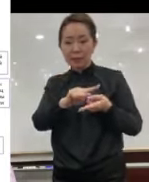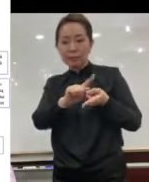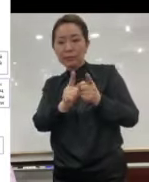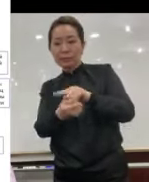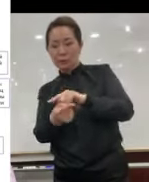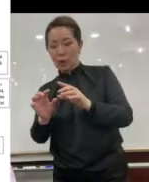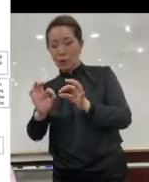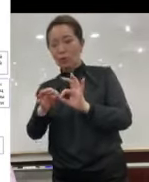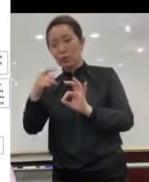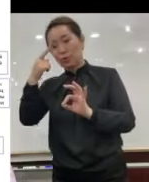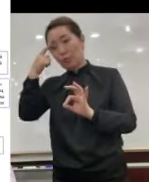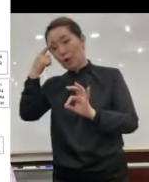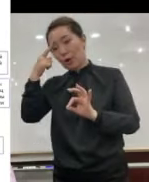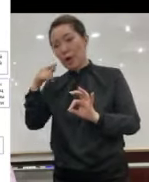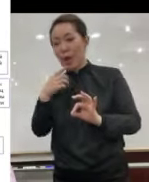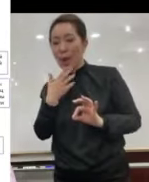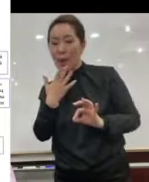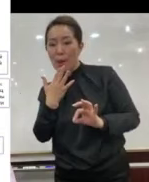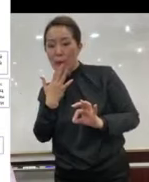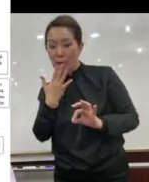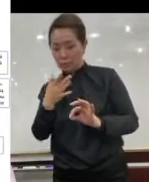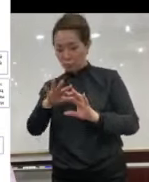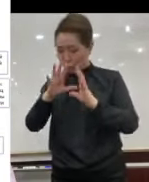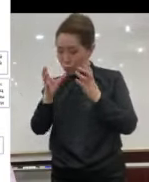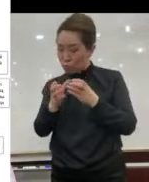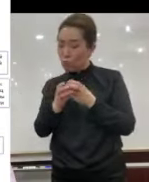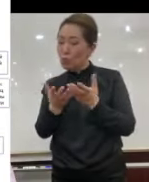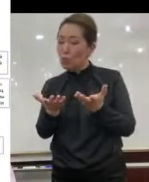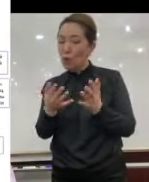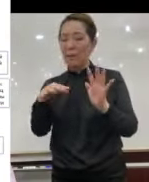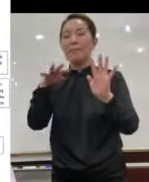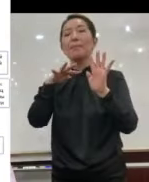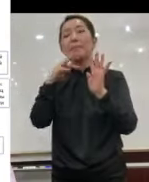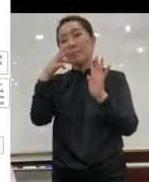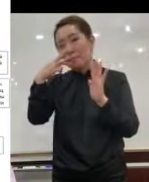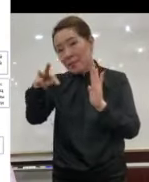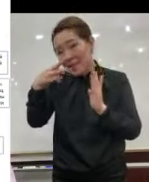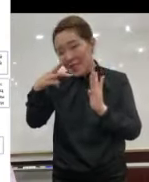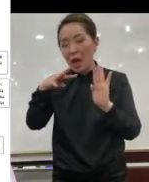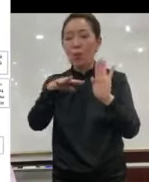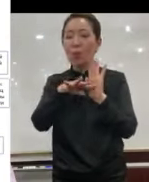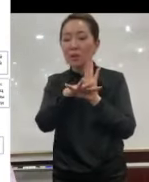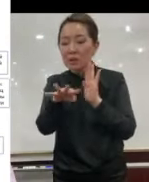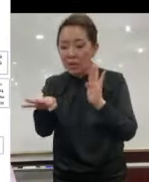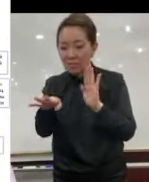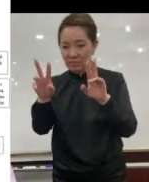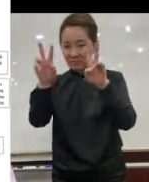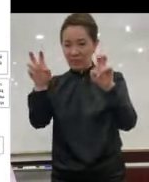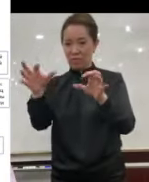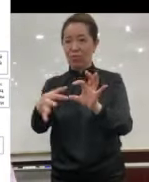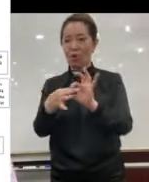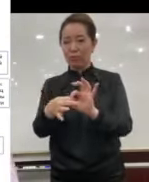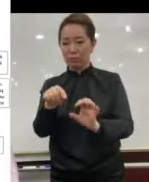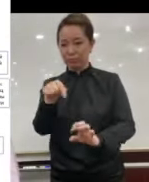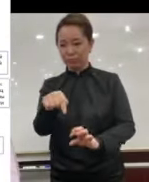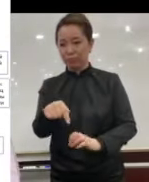одоо орчуулан хөргөж байгаа энэ явдал маань ч хүртэл одоо мэдээллийн хүртээмж гэсэн энэ сэдвийн дор орж явах болно.